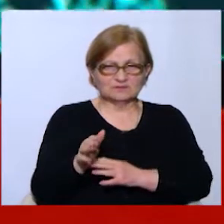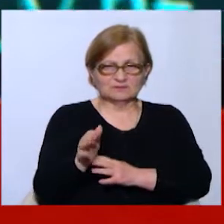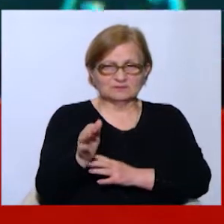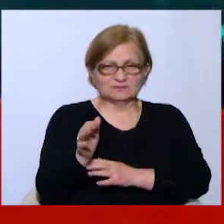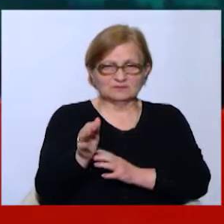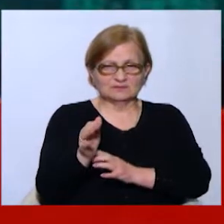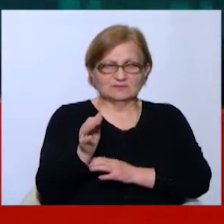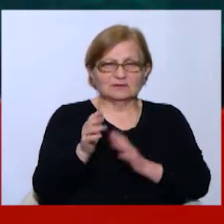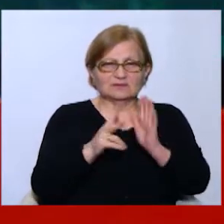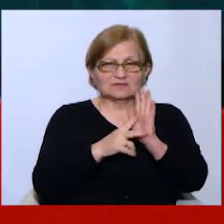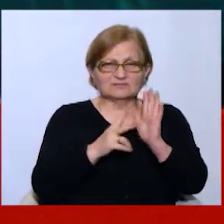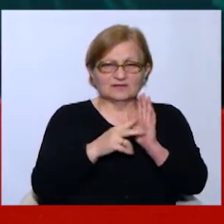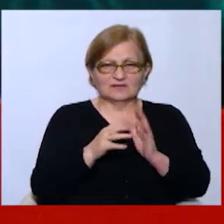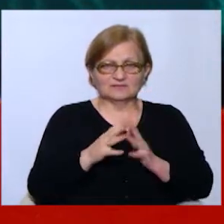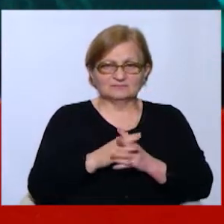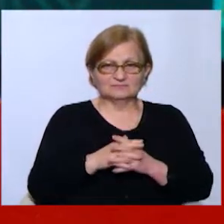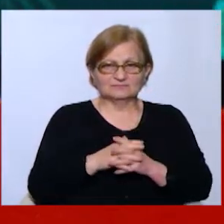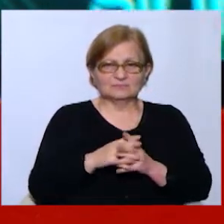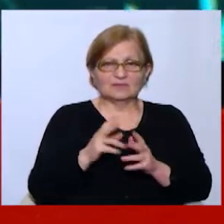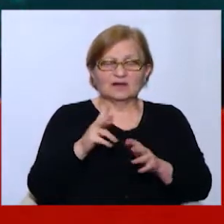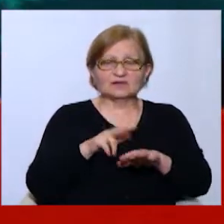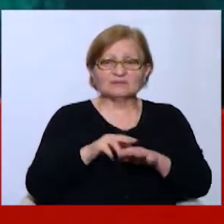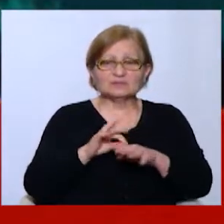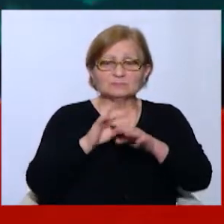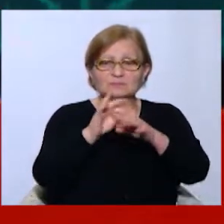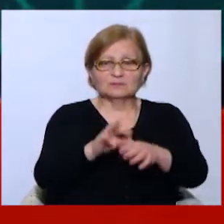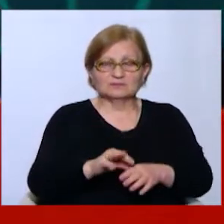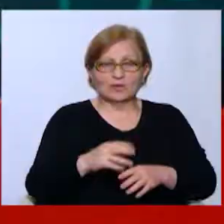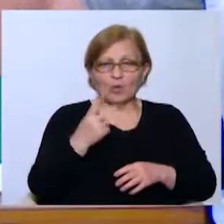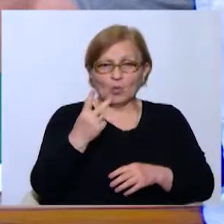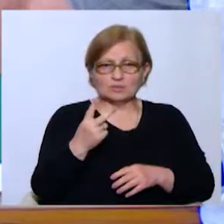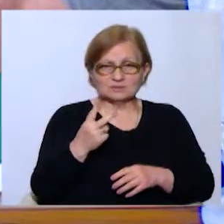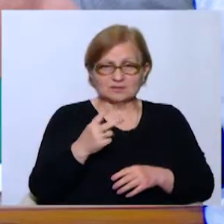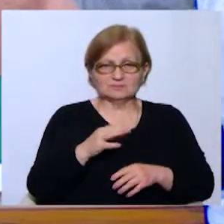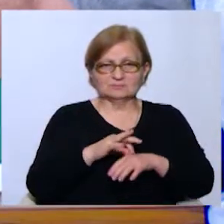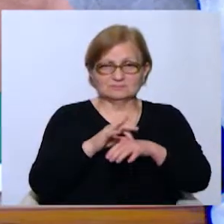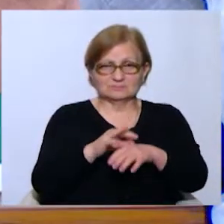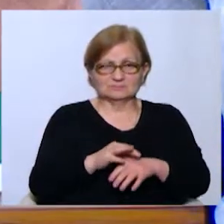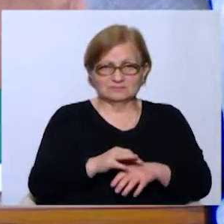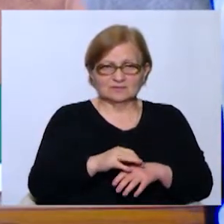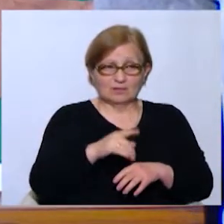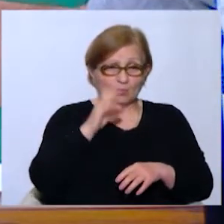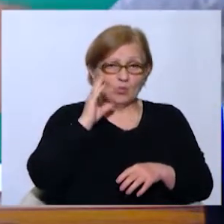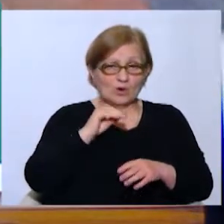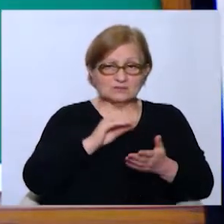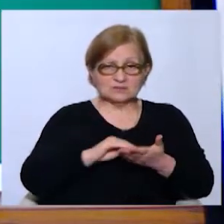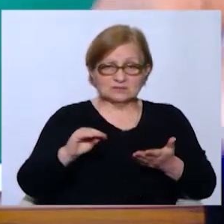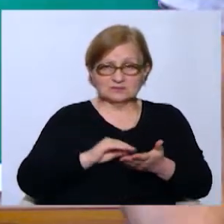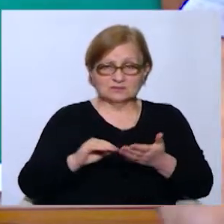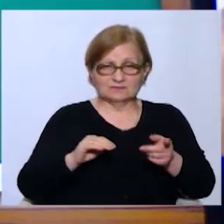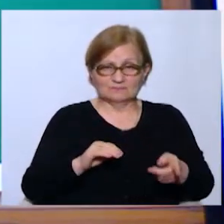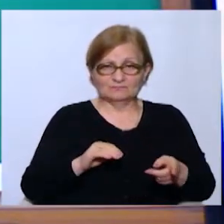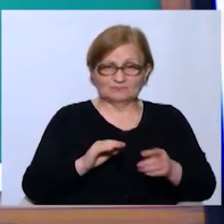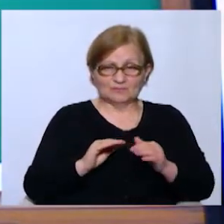მახსოვს იყო 8-იანი. 8-იანი მივიყვანეთ 2-თან. ხო ასწრებთ ჩაწერას? 8